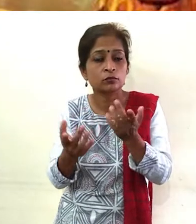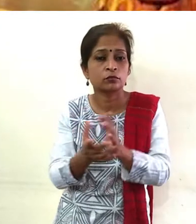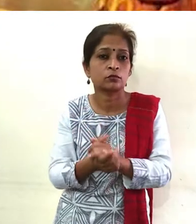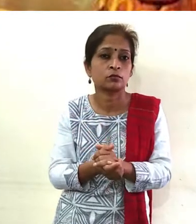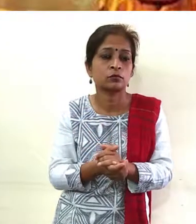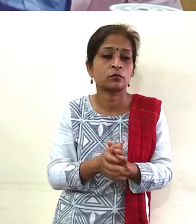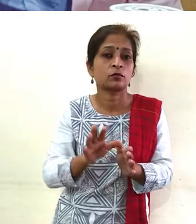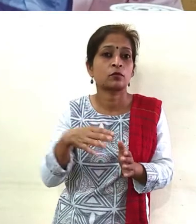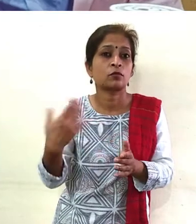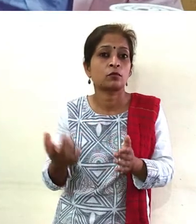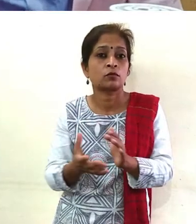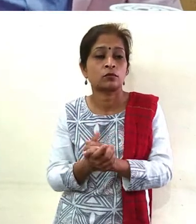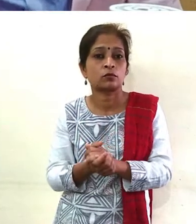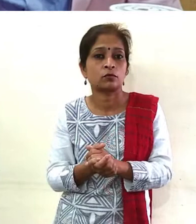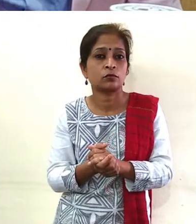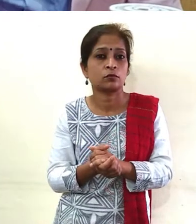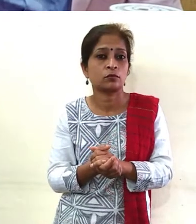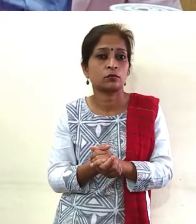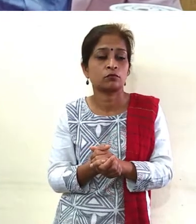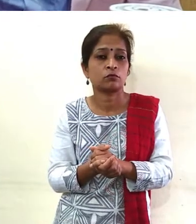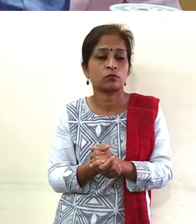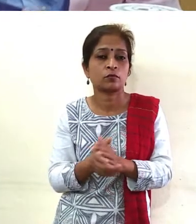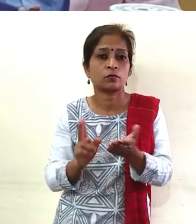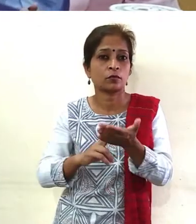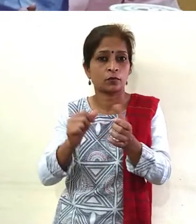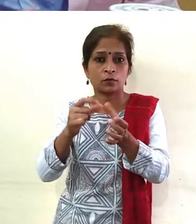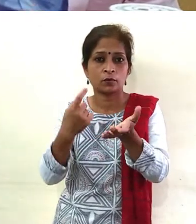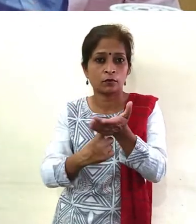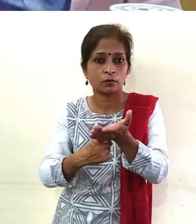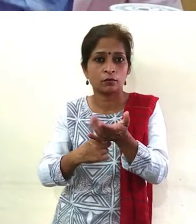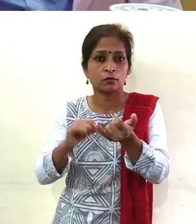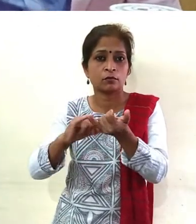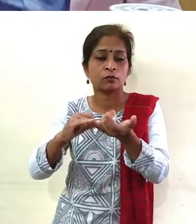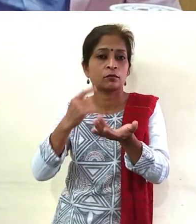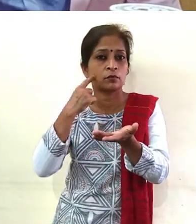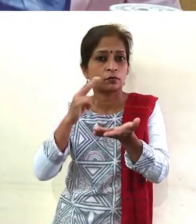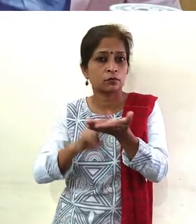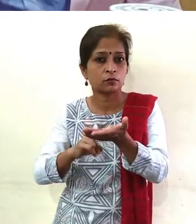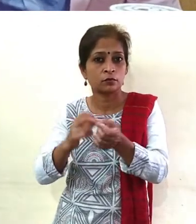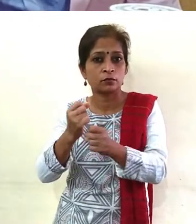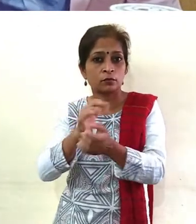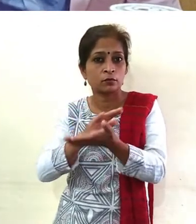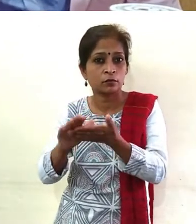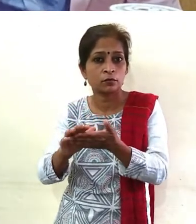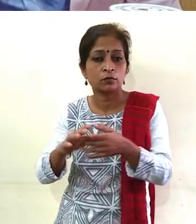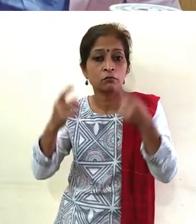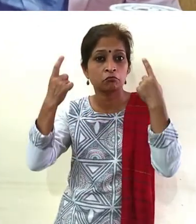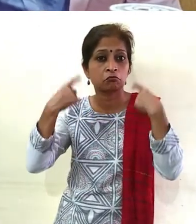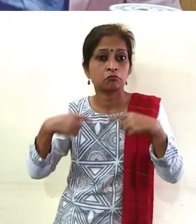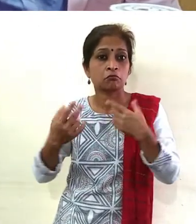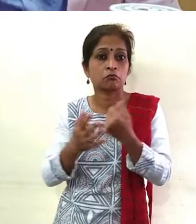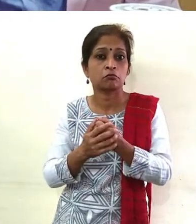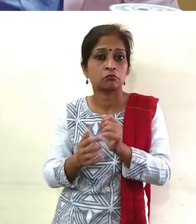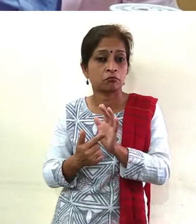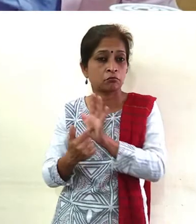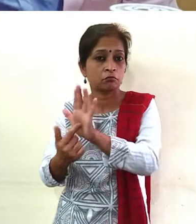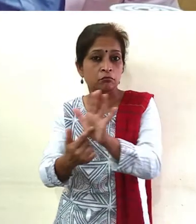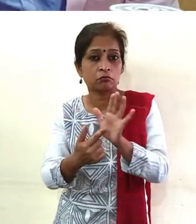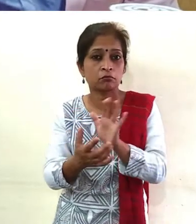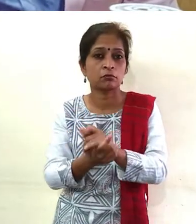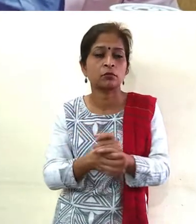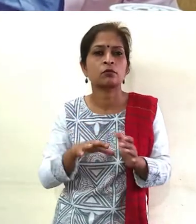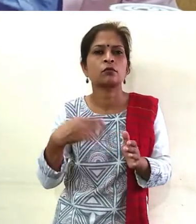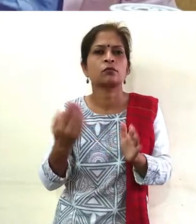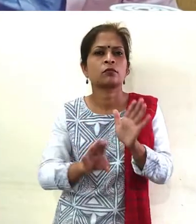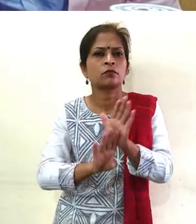वराह के बाद नरसिंह अवतार आ गए। और ऐसा कहते हैं ना कि हमारा विकास 2